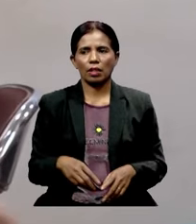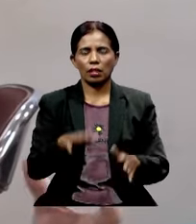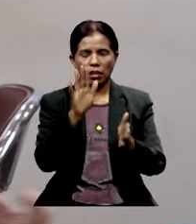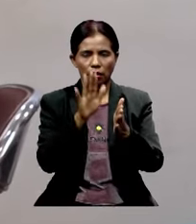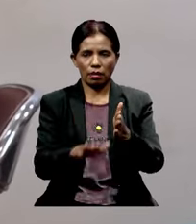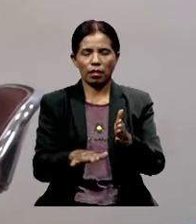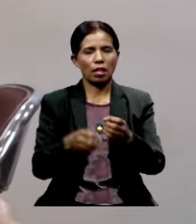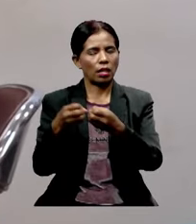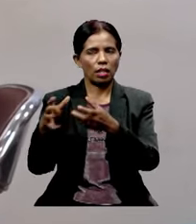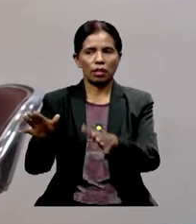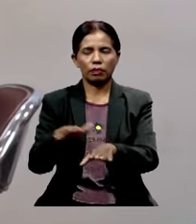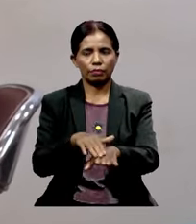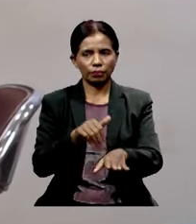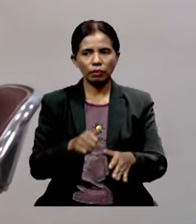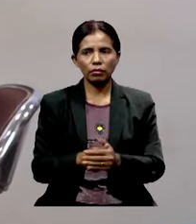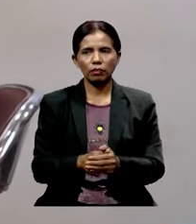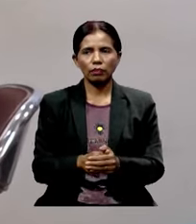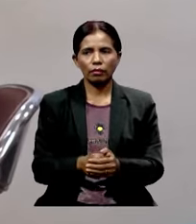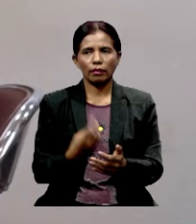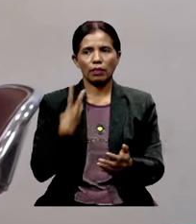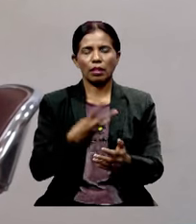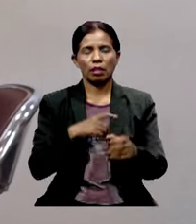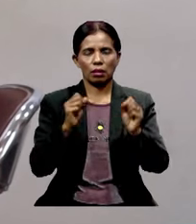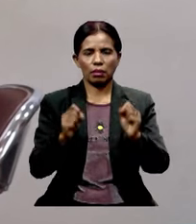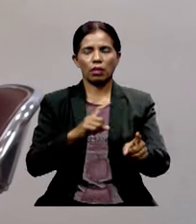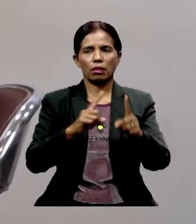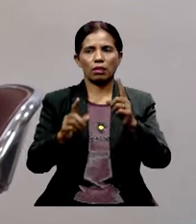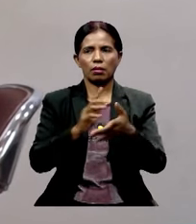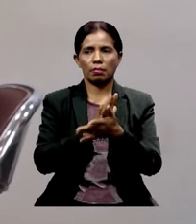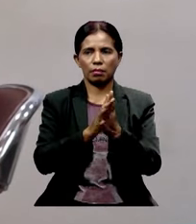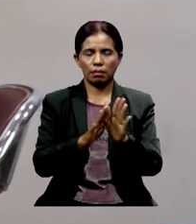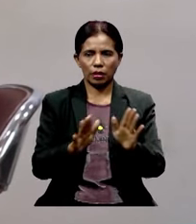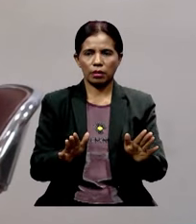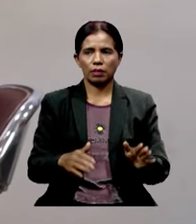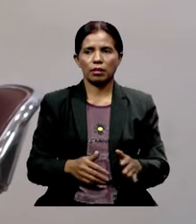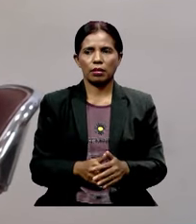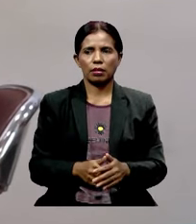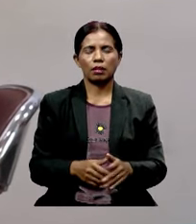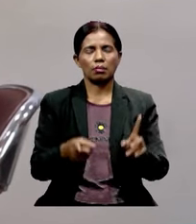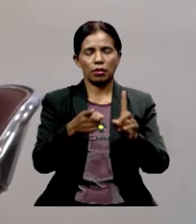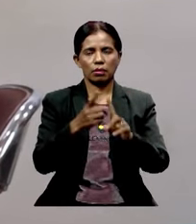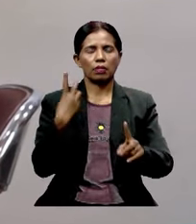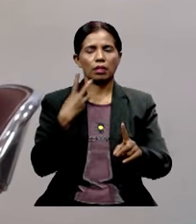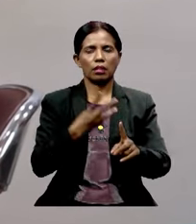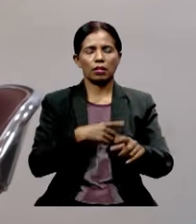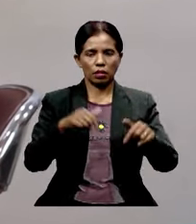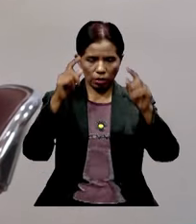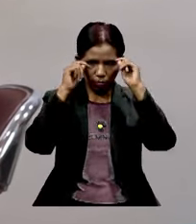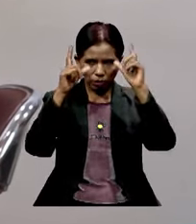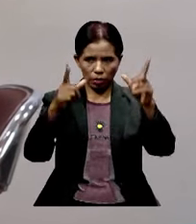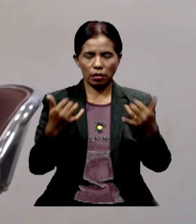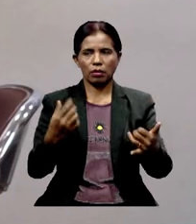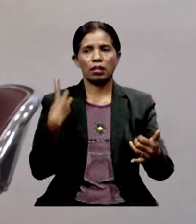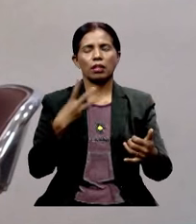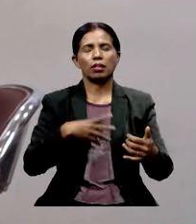ne, iha lah unene, soho idane, ita bal kuali dia, pas. Positif ia dunia itu modalan. Awan itu ia pas